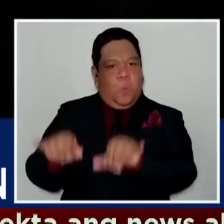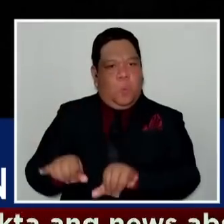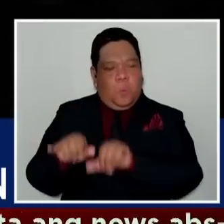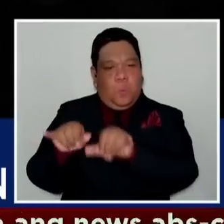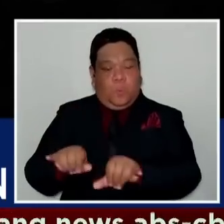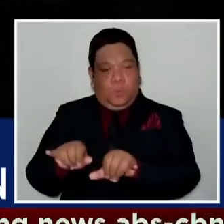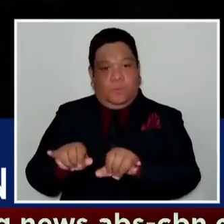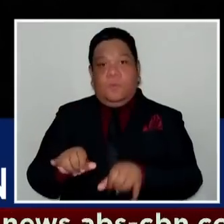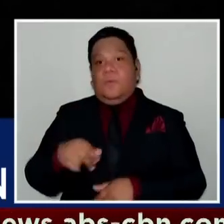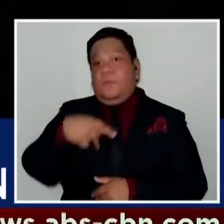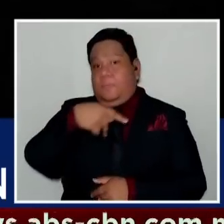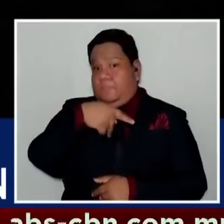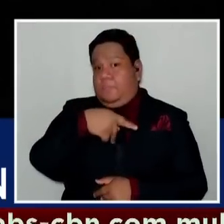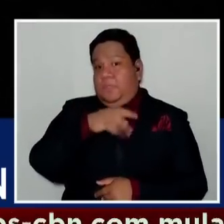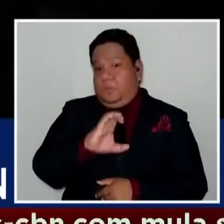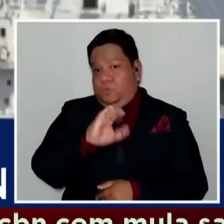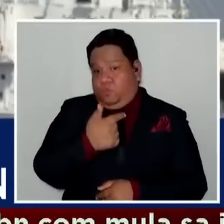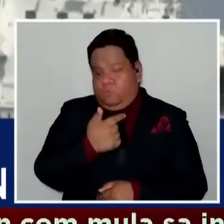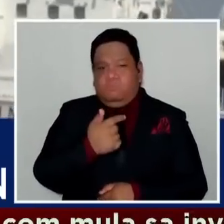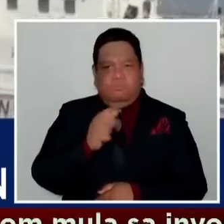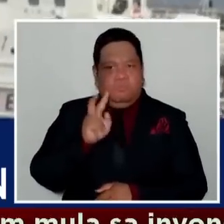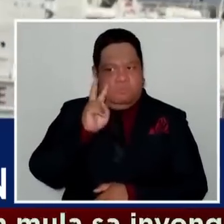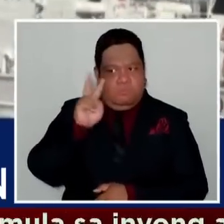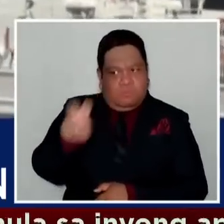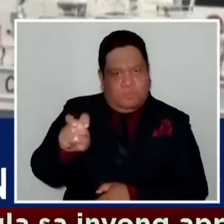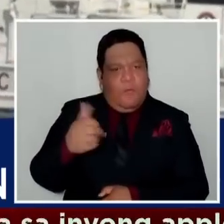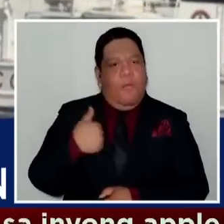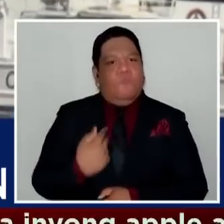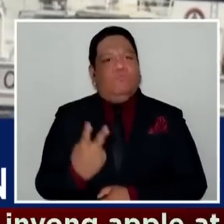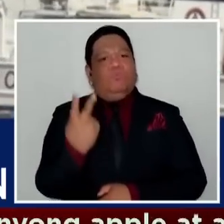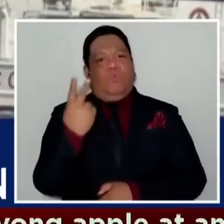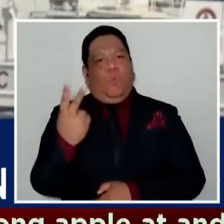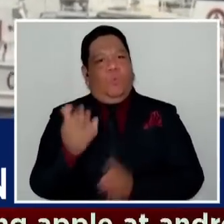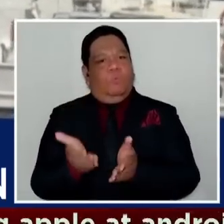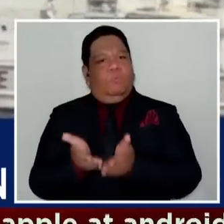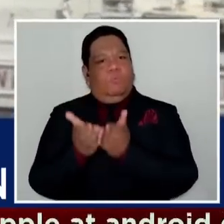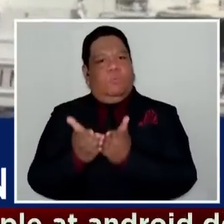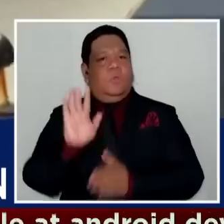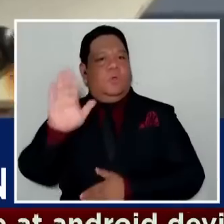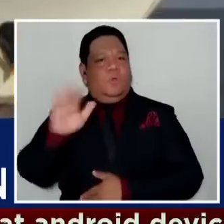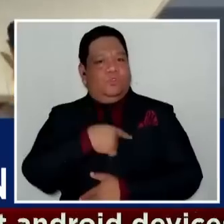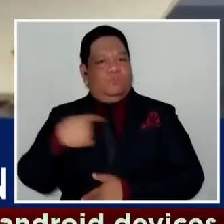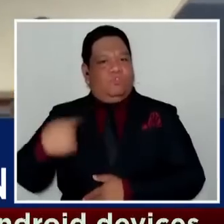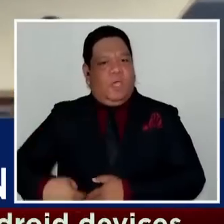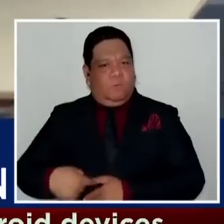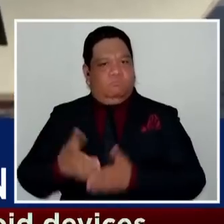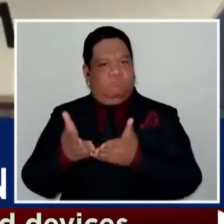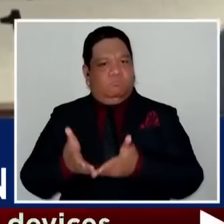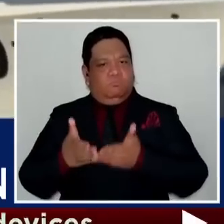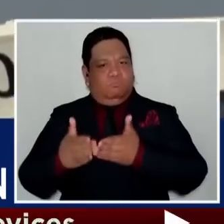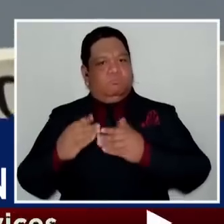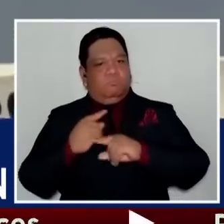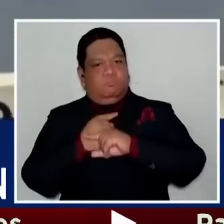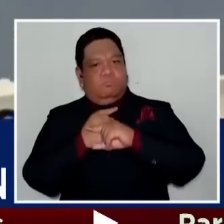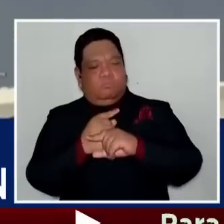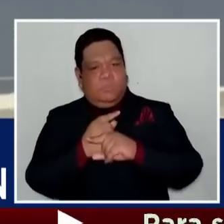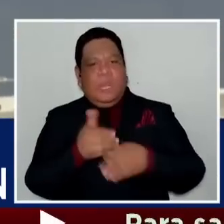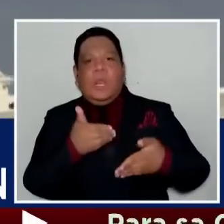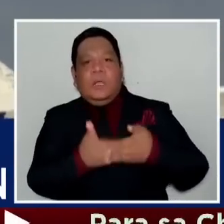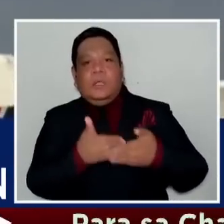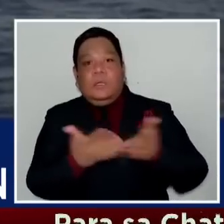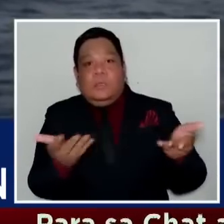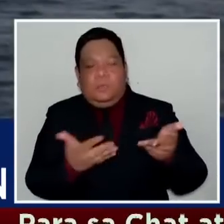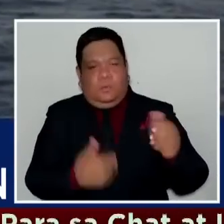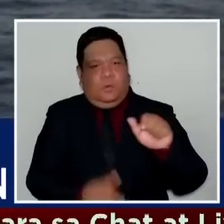Guard, may nakita rin silang 2 barko ng Chinese Coast Guard malapit naman sa Ayungin Shoal. Nakaistasyon ang isang grupo